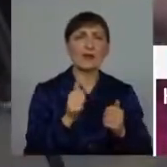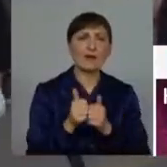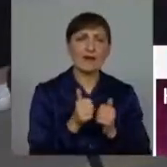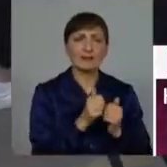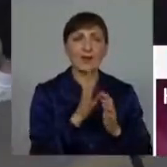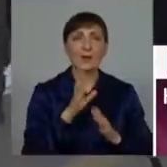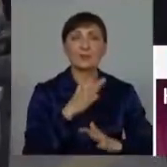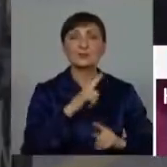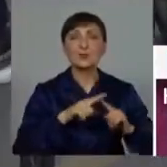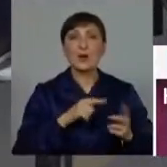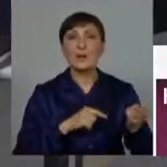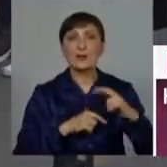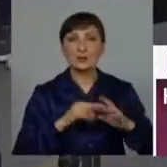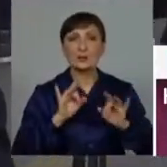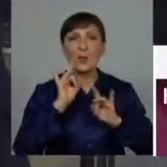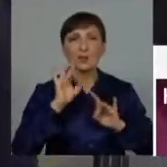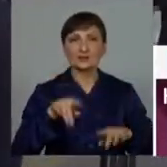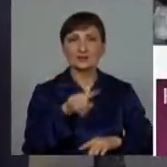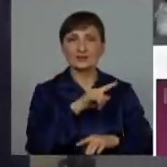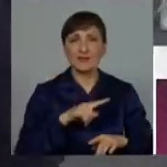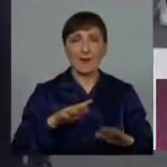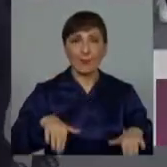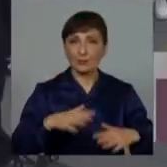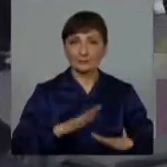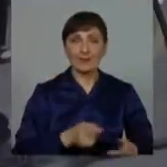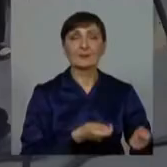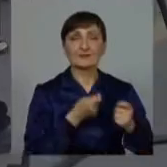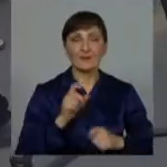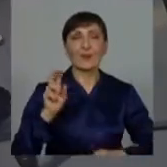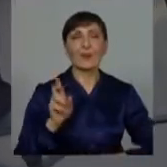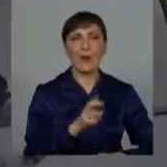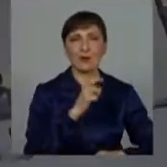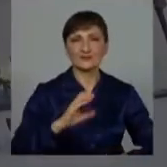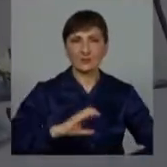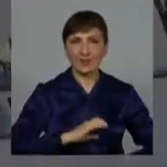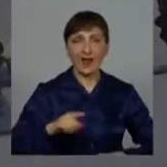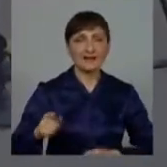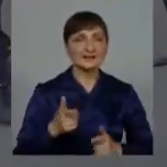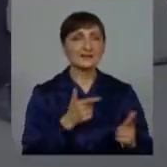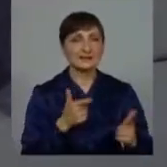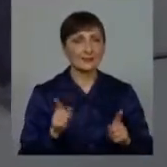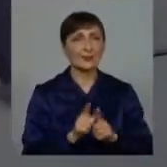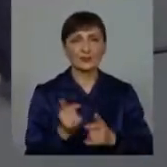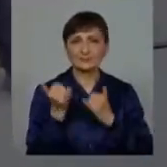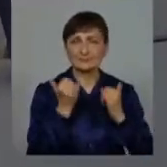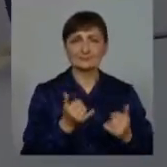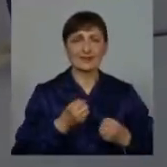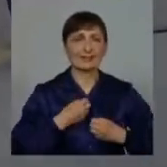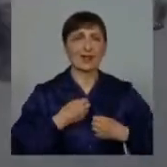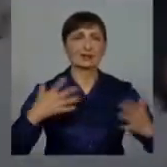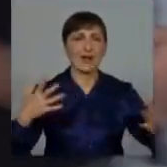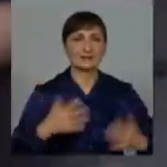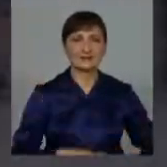считанные минуты появятся и сами олимпийцы. Не с пустыми руками везут бронзовую медаль. А здесь им готовится оказать по-настоящему торжественный